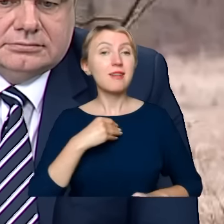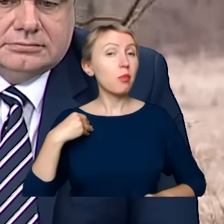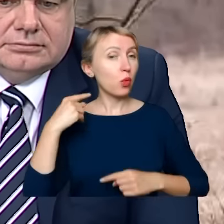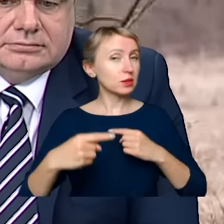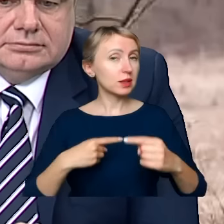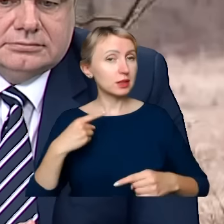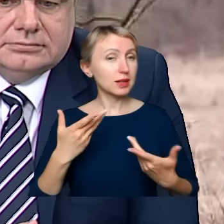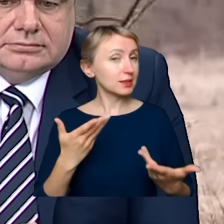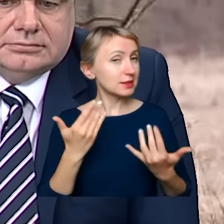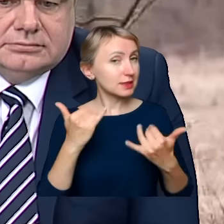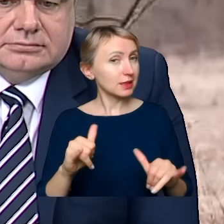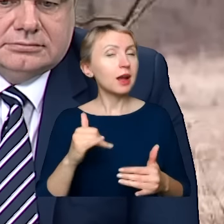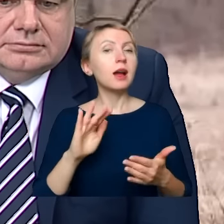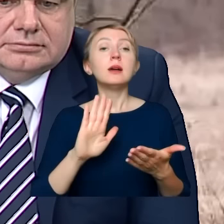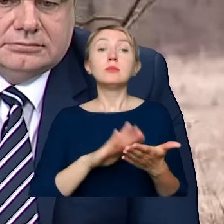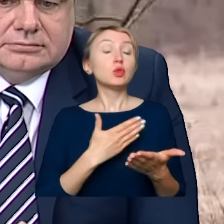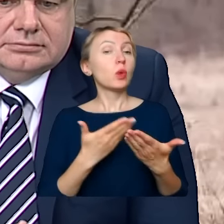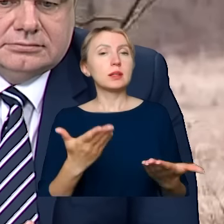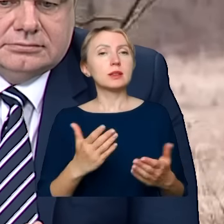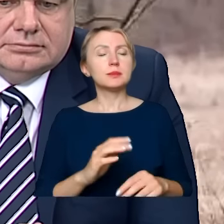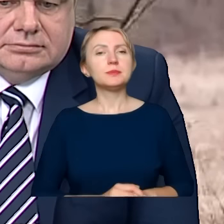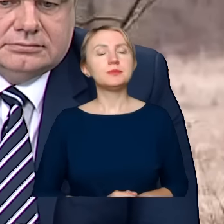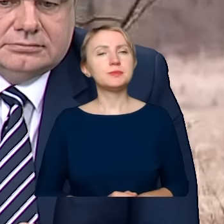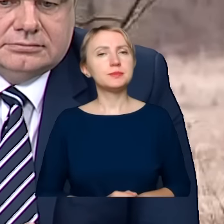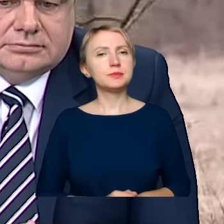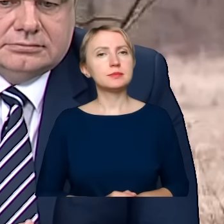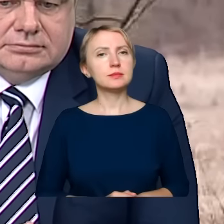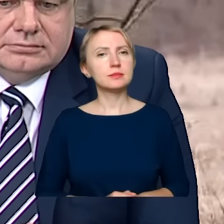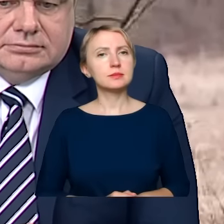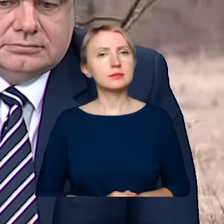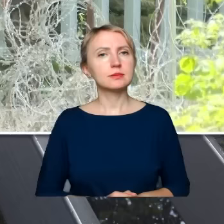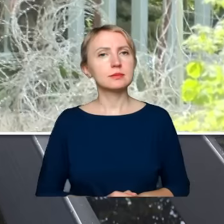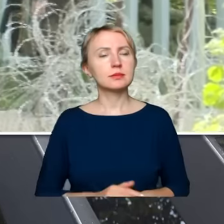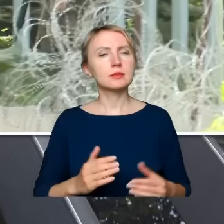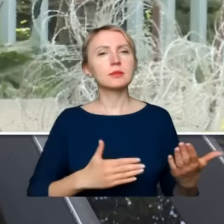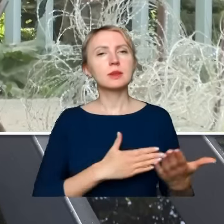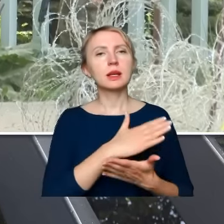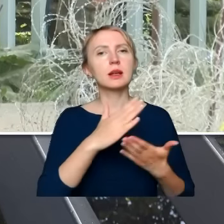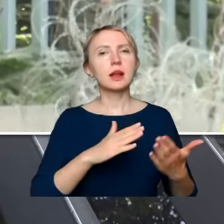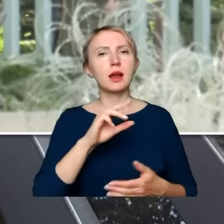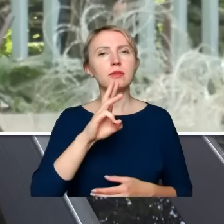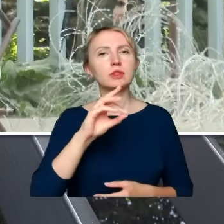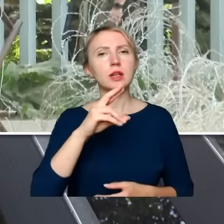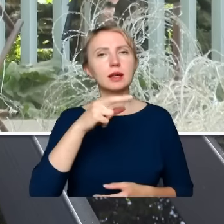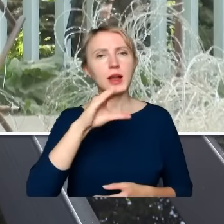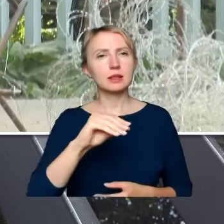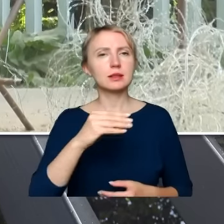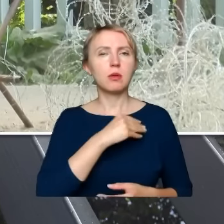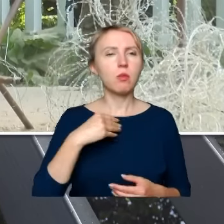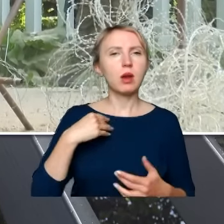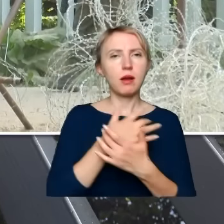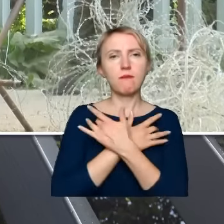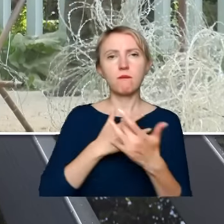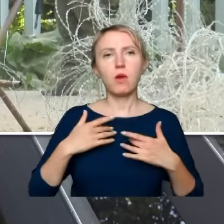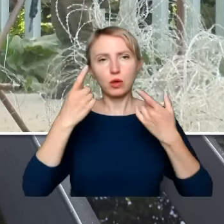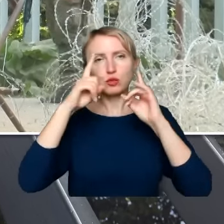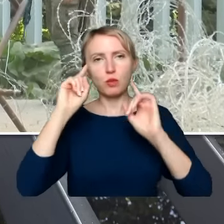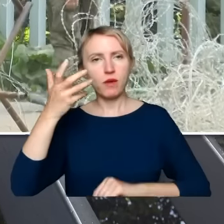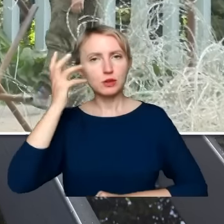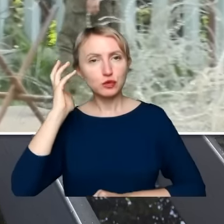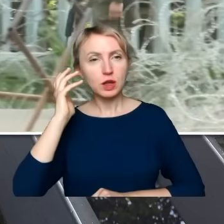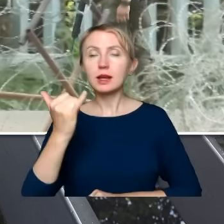przykład. To nie przypadek, że kraje wyszehradzkie jak Polska, Węgry, Słowacja i Czechy były